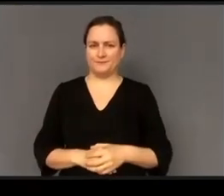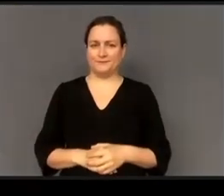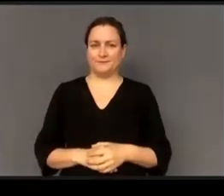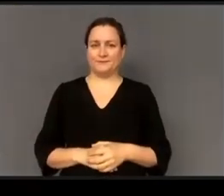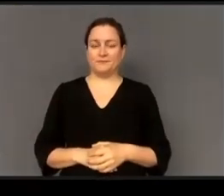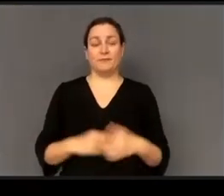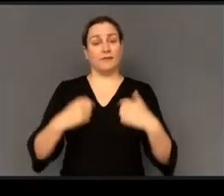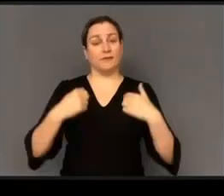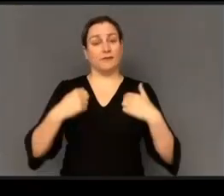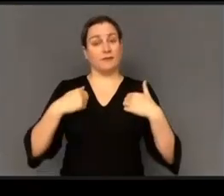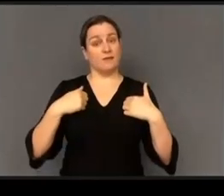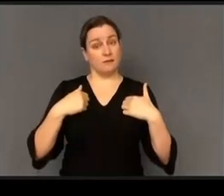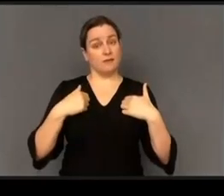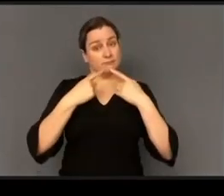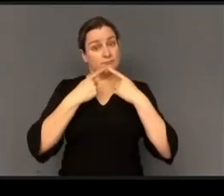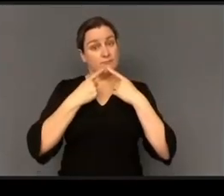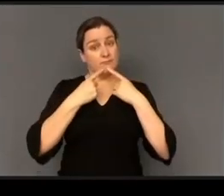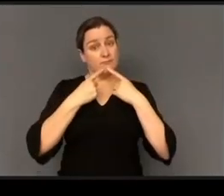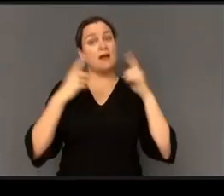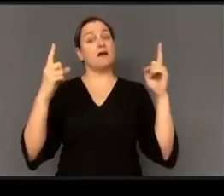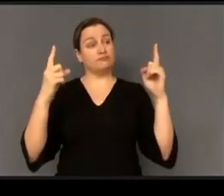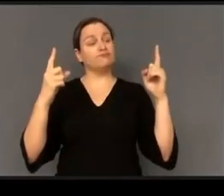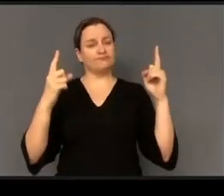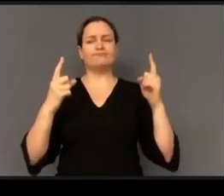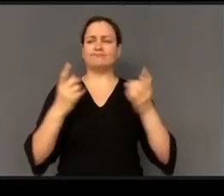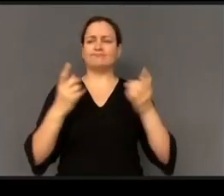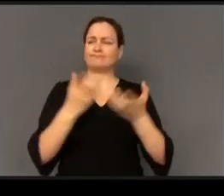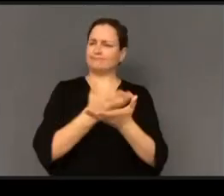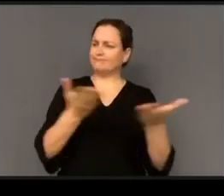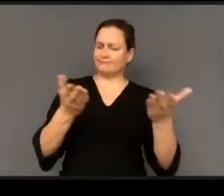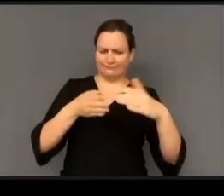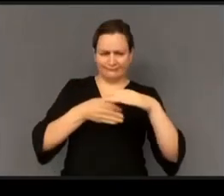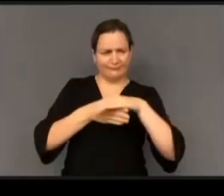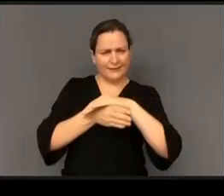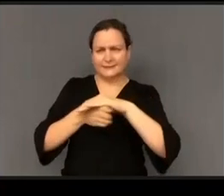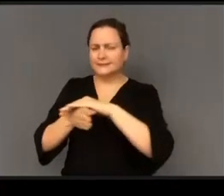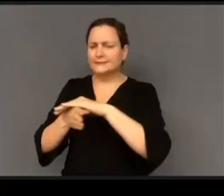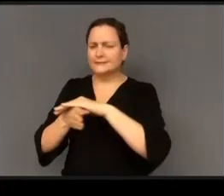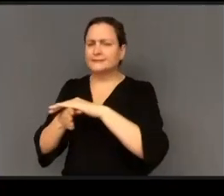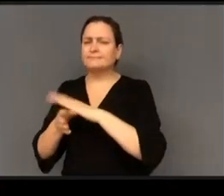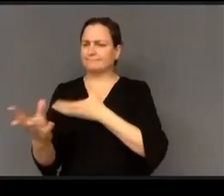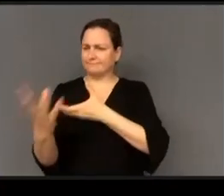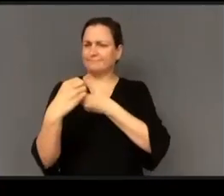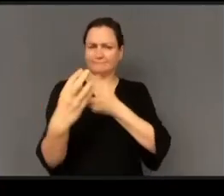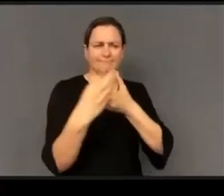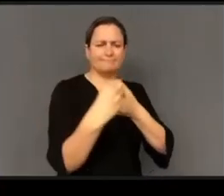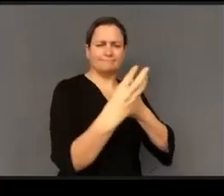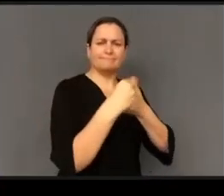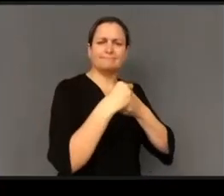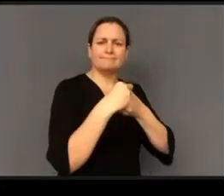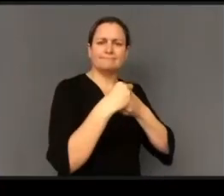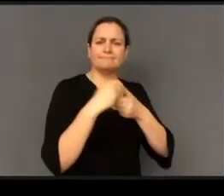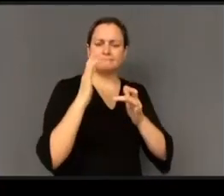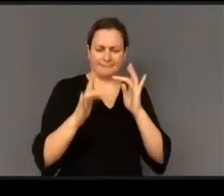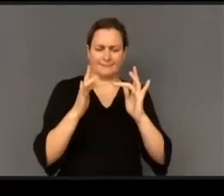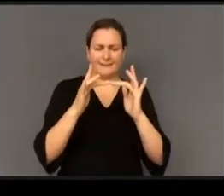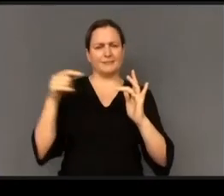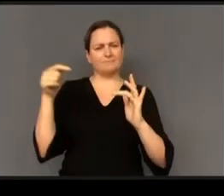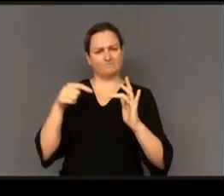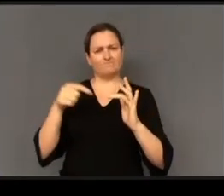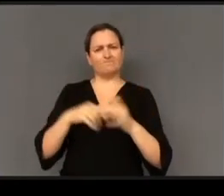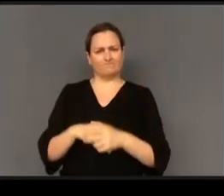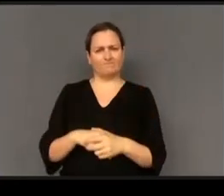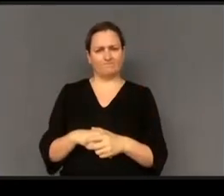هو تعبير عن تصميمنا القوي لتحقيق انترنت اجمالي لا يترك احدا خلف الركب انترنت